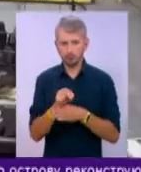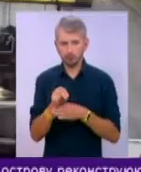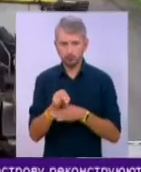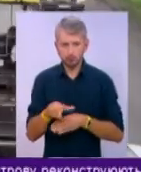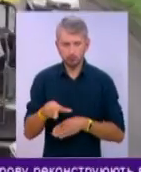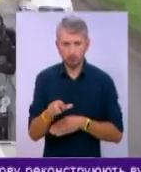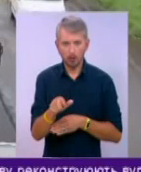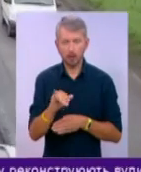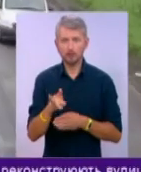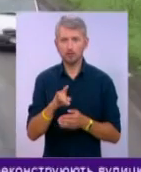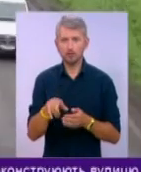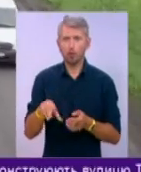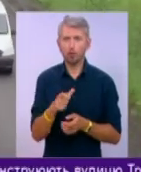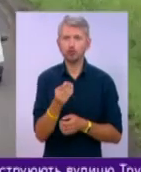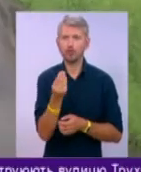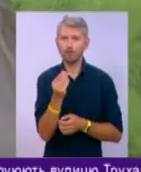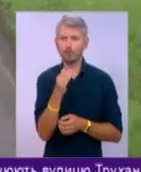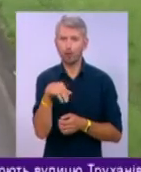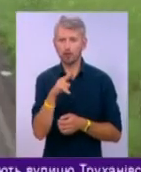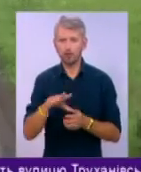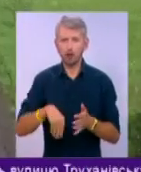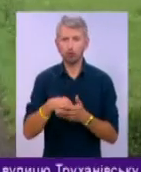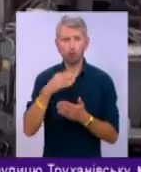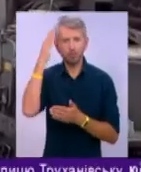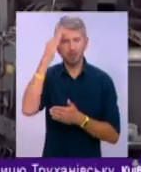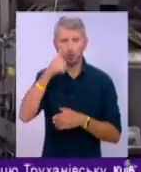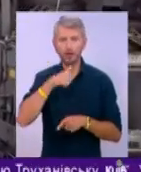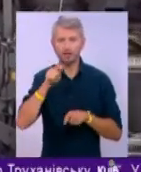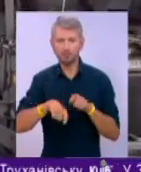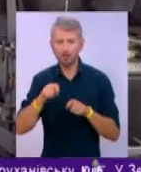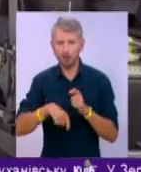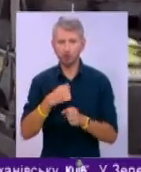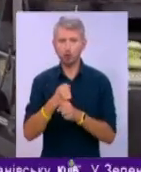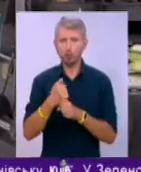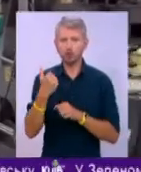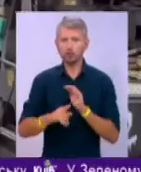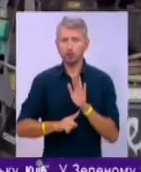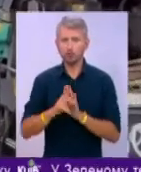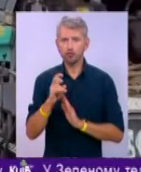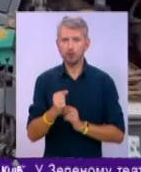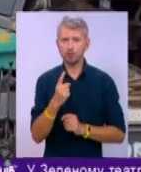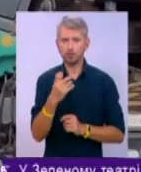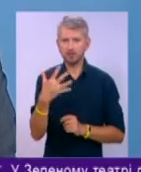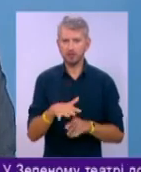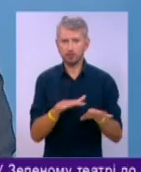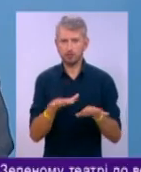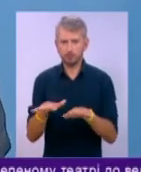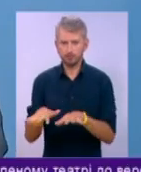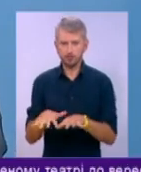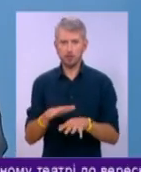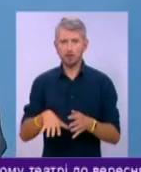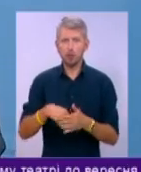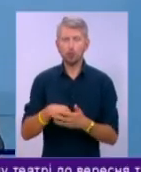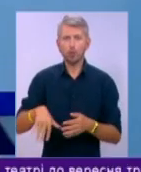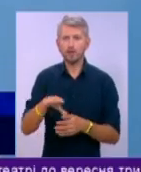автострад із дорожнього фонду і за рахунок так званого митного експерименту. Роботи вже розпочали на 150 об'єктах. За рахунок